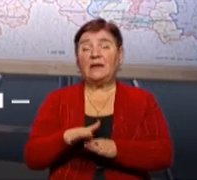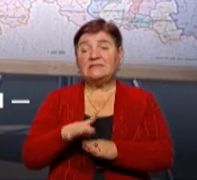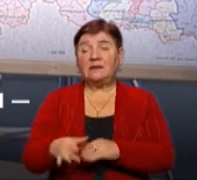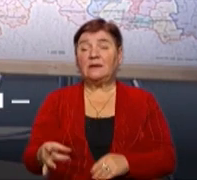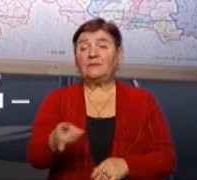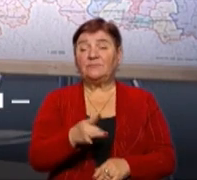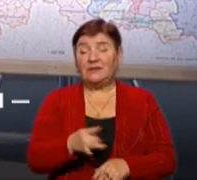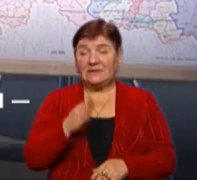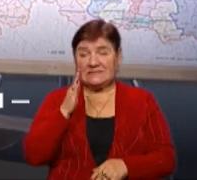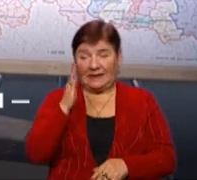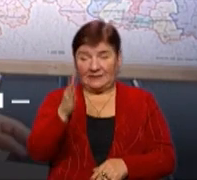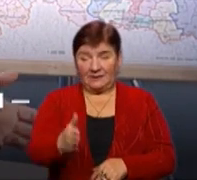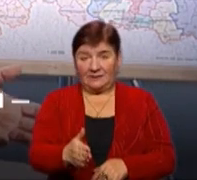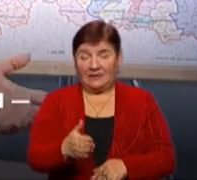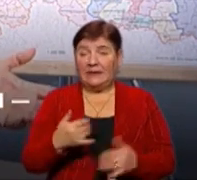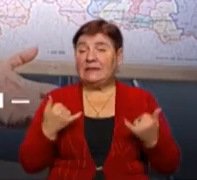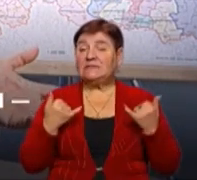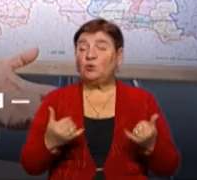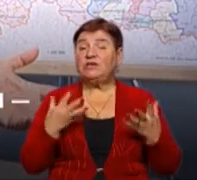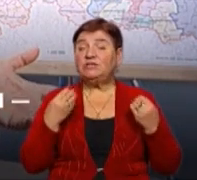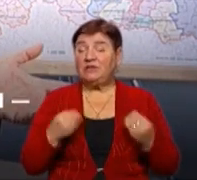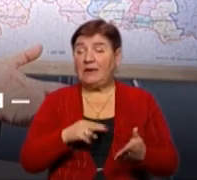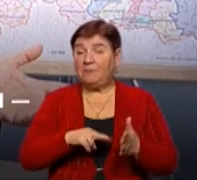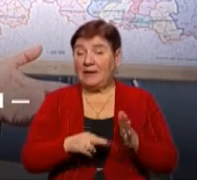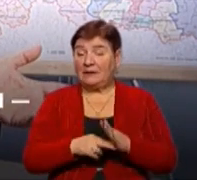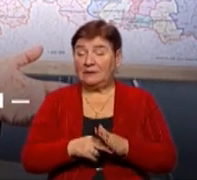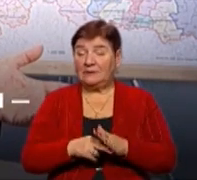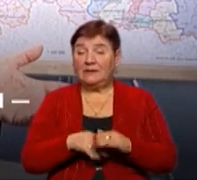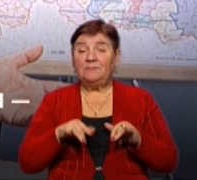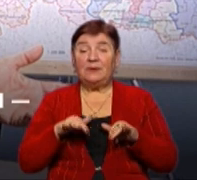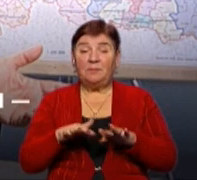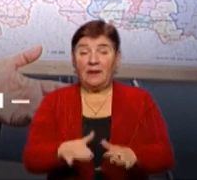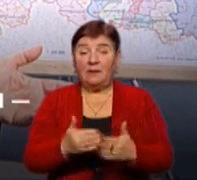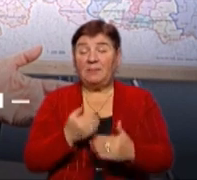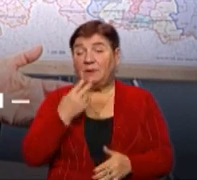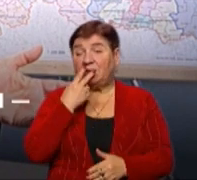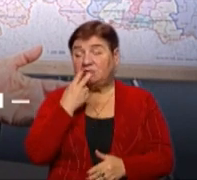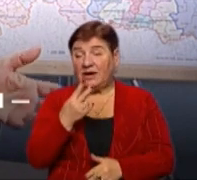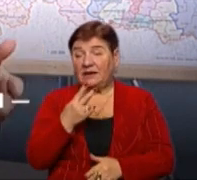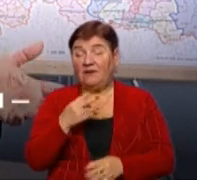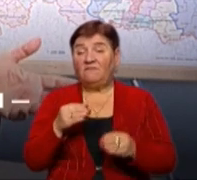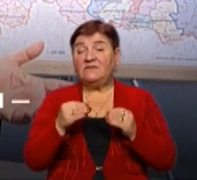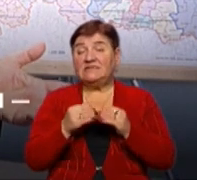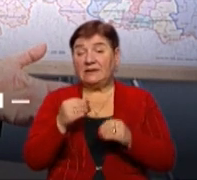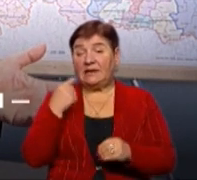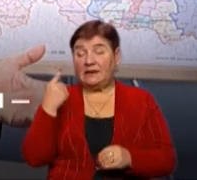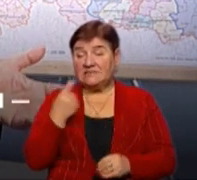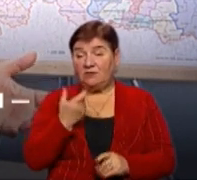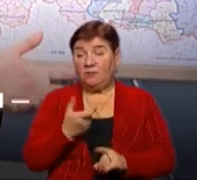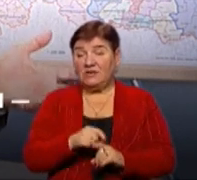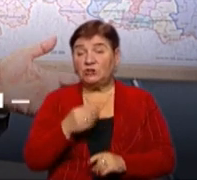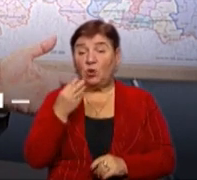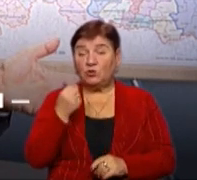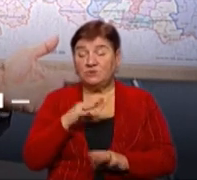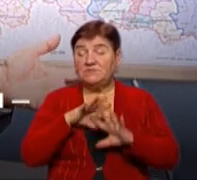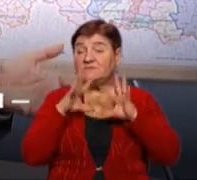реалізації регіональної стратегії. Тому що на сьогоднішній день цей план заходів, він передбачає приблизно в десятки разів більше